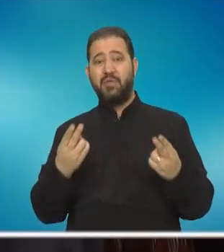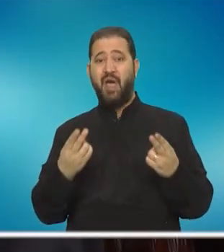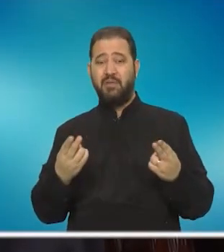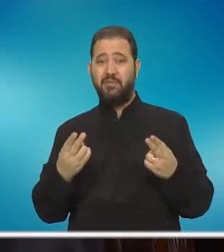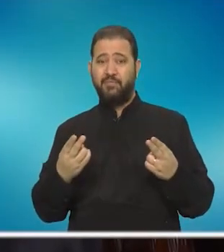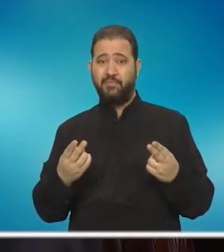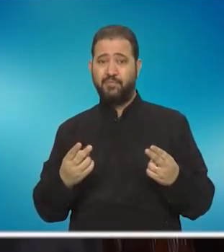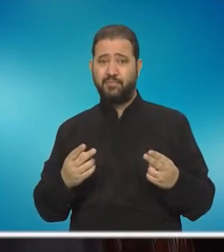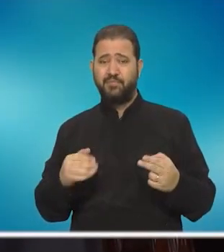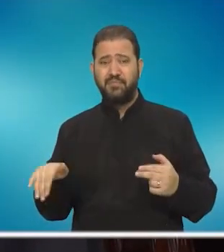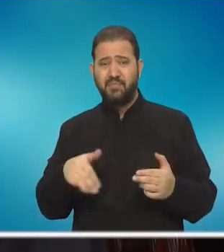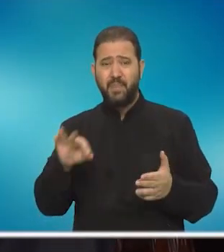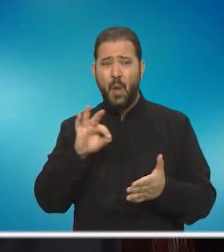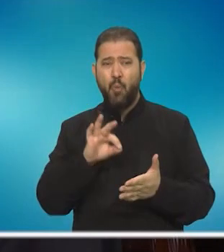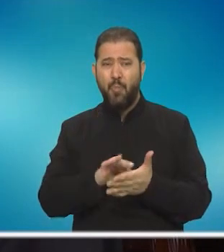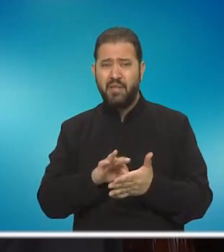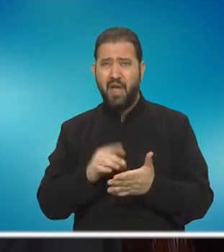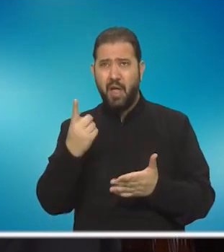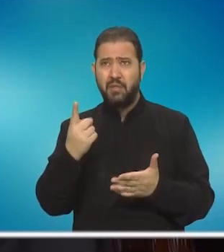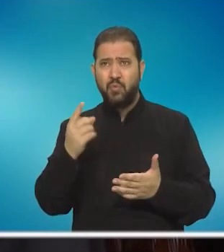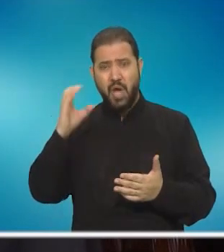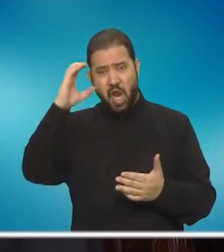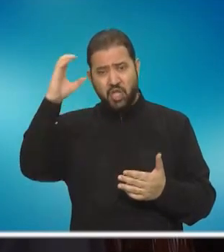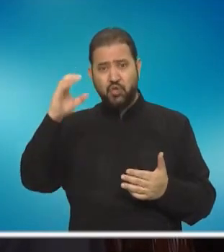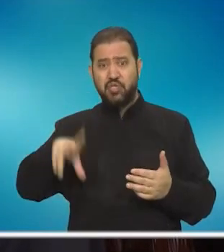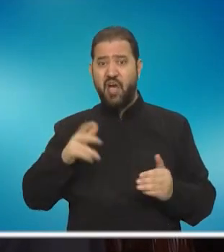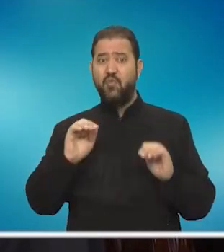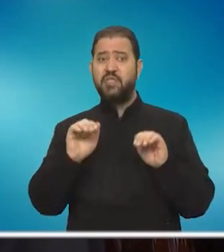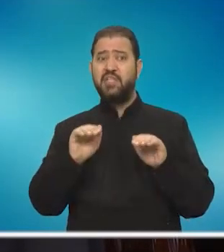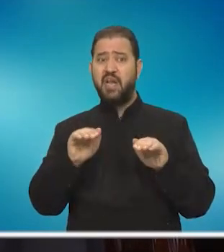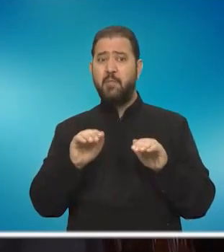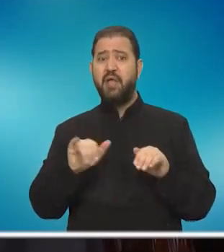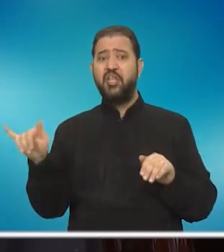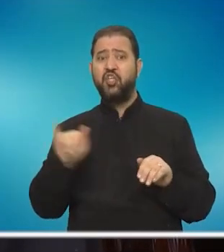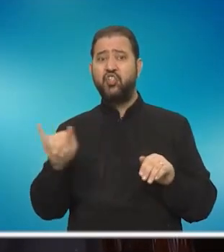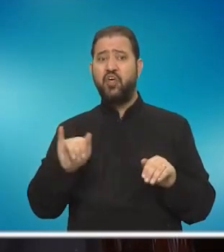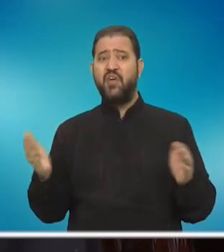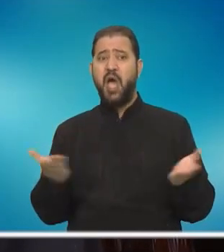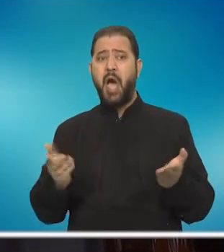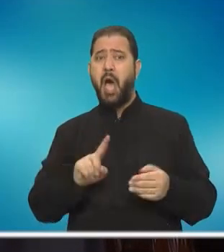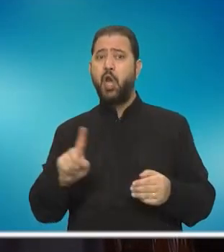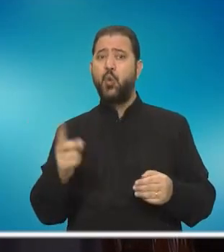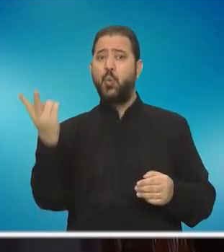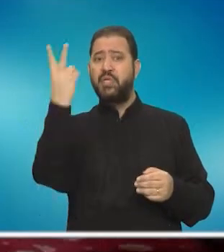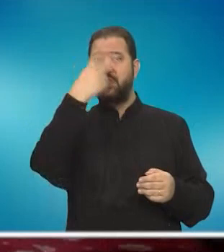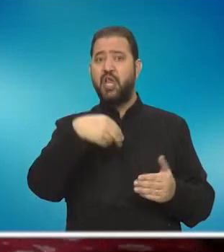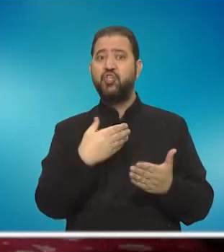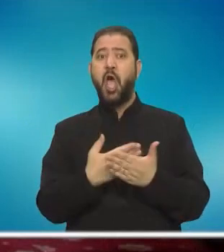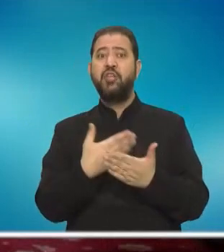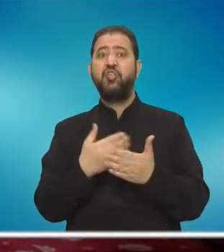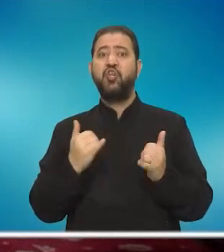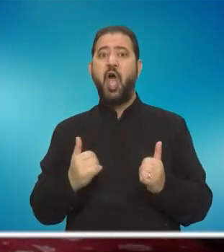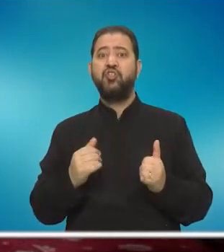de important. La un moment dat, unul dintre credincioși a fost întrebat de cineva care nu înțelegea de